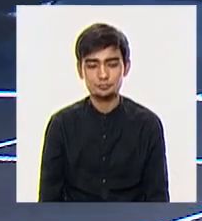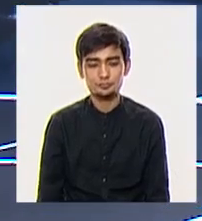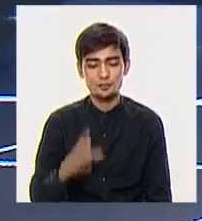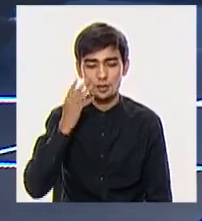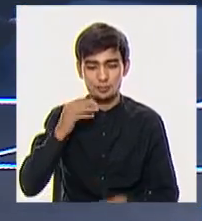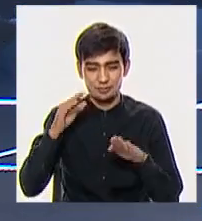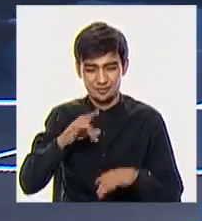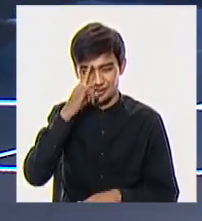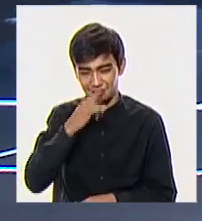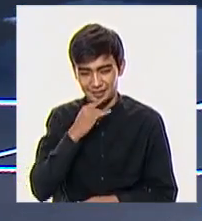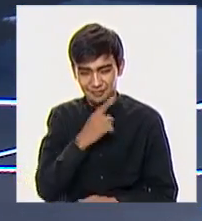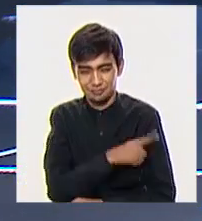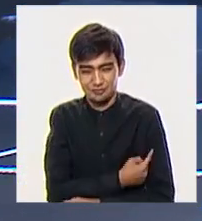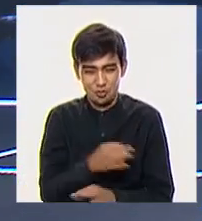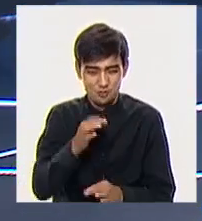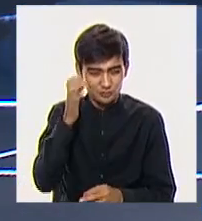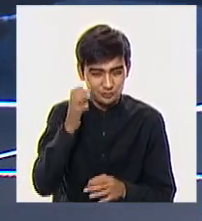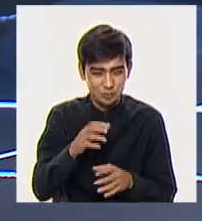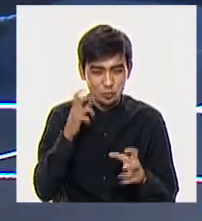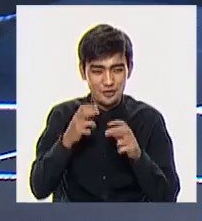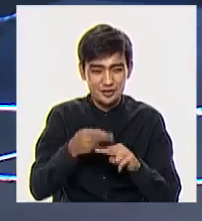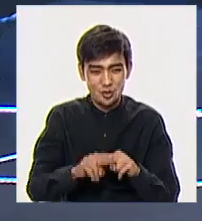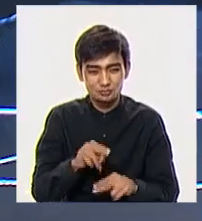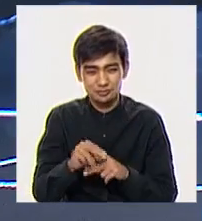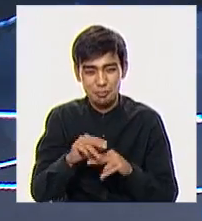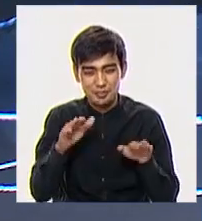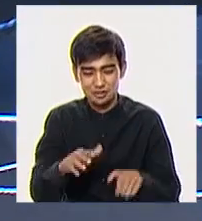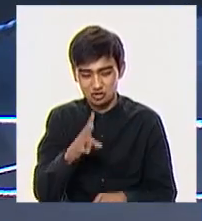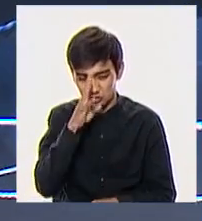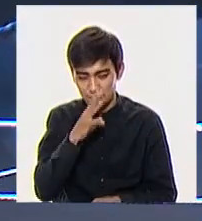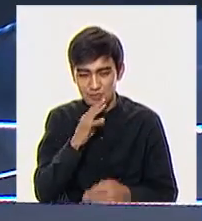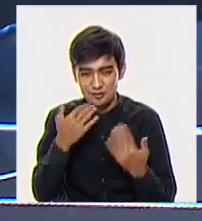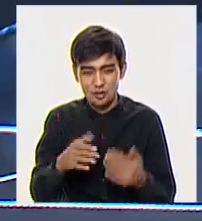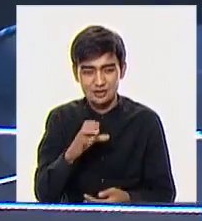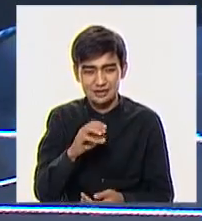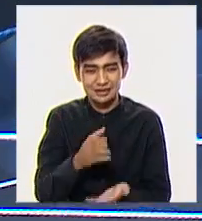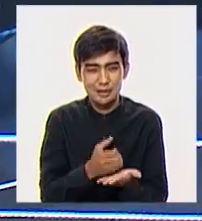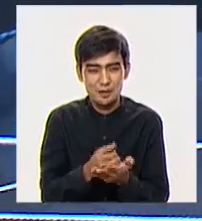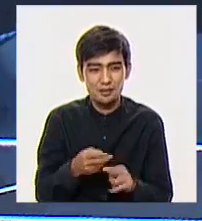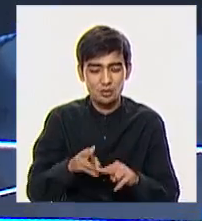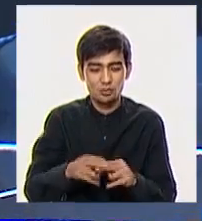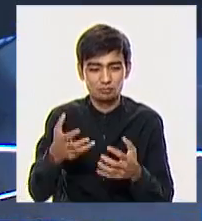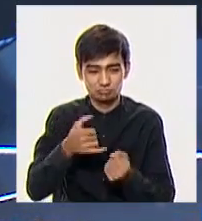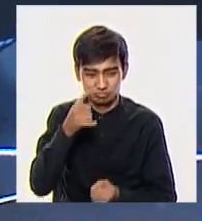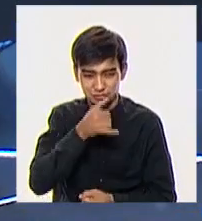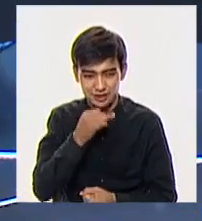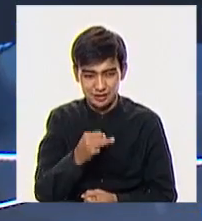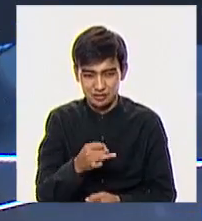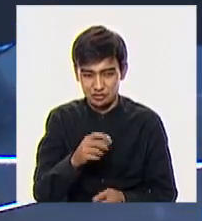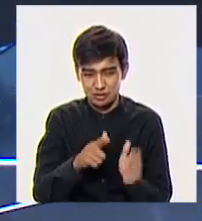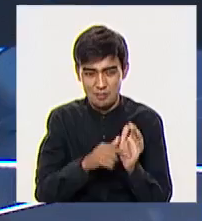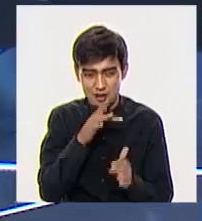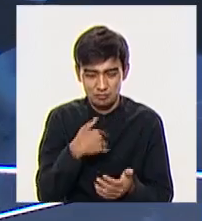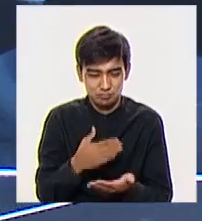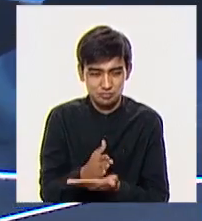Алматыда Қазақ медициналық үздіксіз білім беру университетінің студенттері 4 айдан бері стипендияларын ала алмай жүр. Айтуларынша 7 жыл